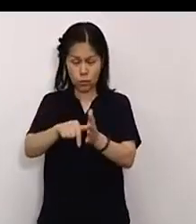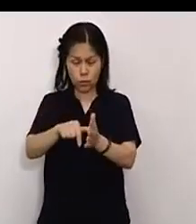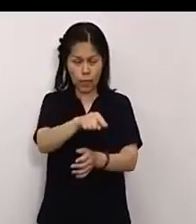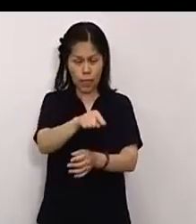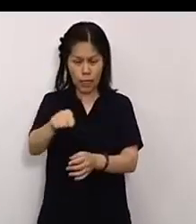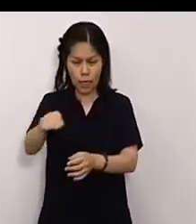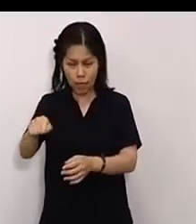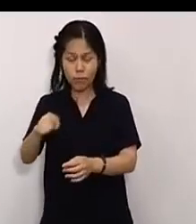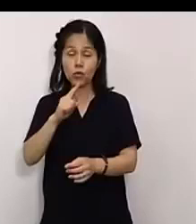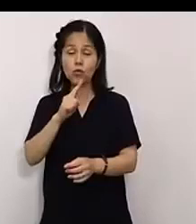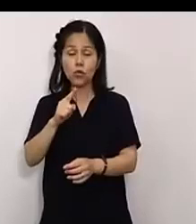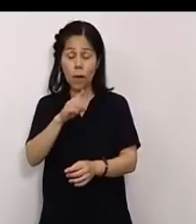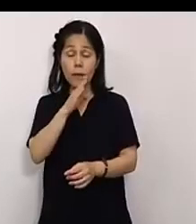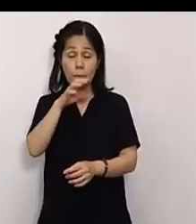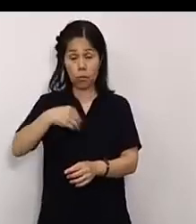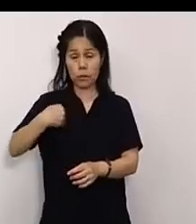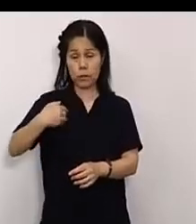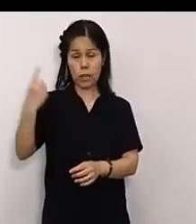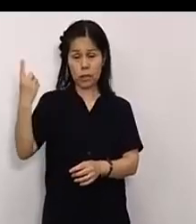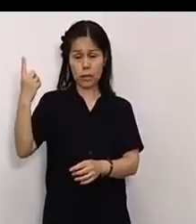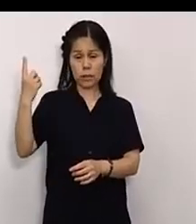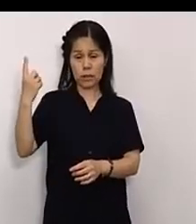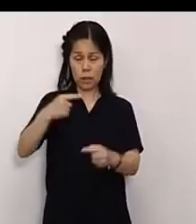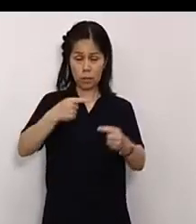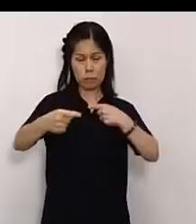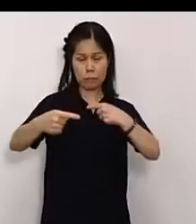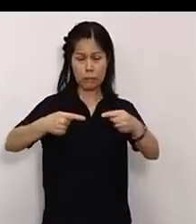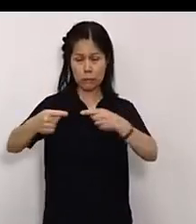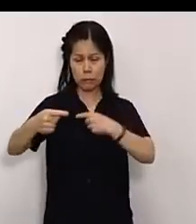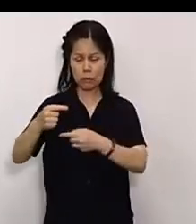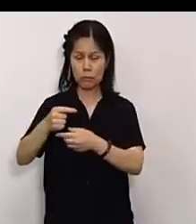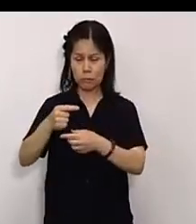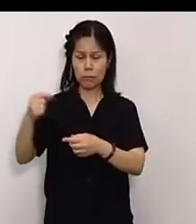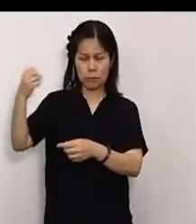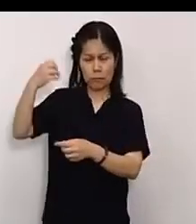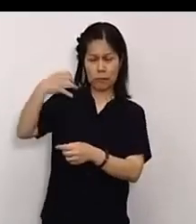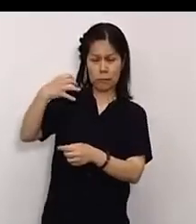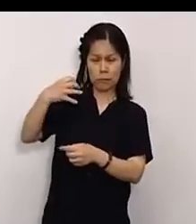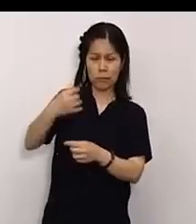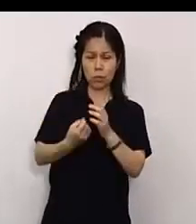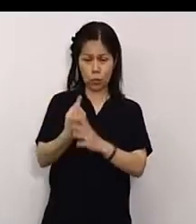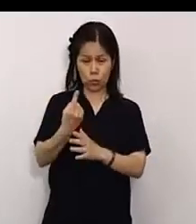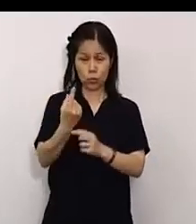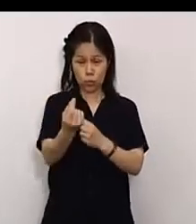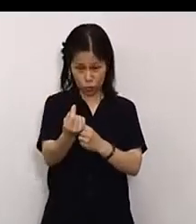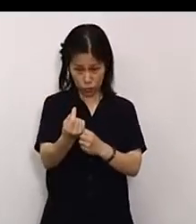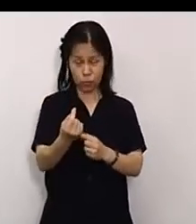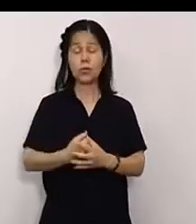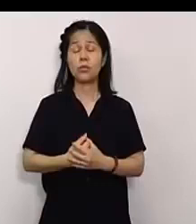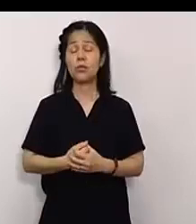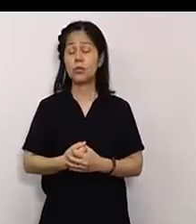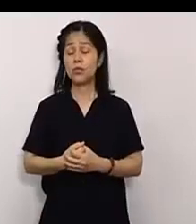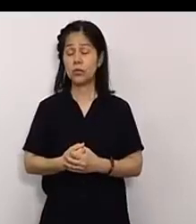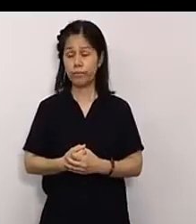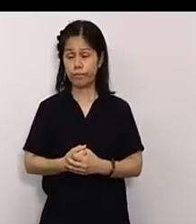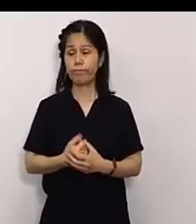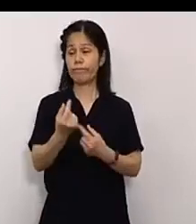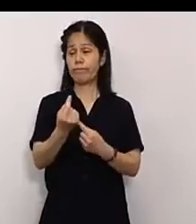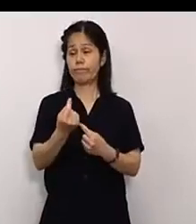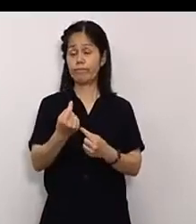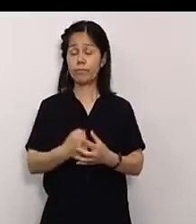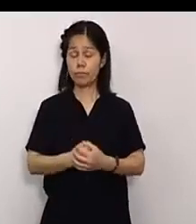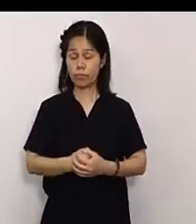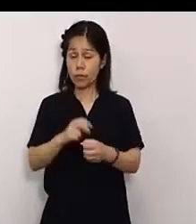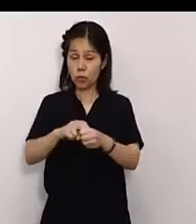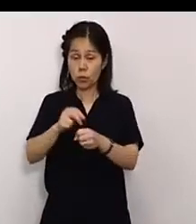場を見ていないがゆえに出してトンチンカンな口の出し方をしてしまうということも場合によって起きていることは考えられますよね。 そうです ね。宇都宮